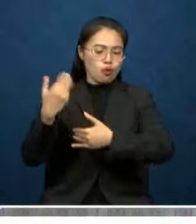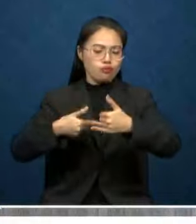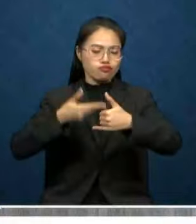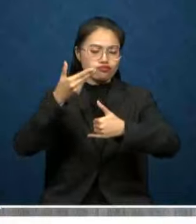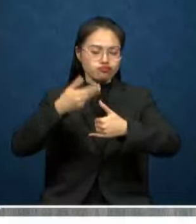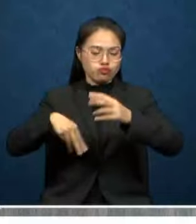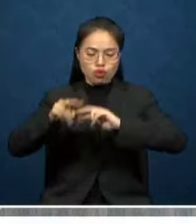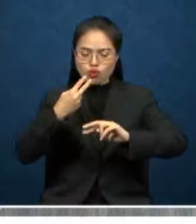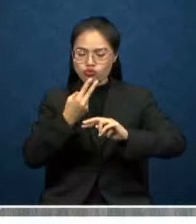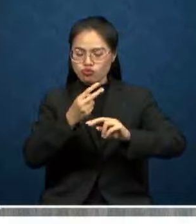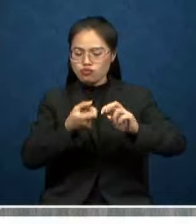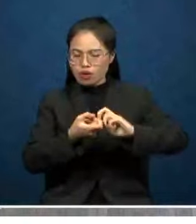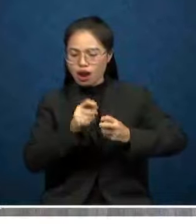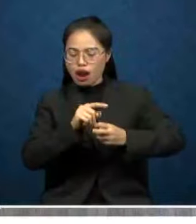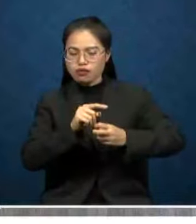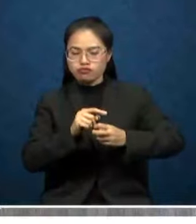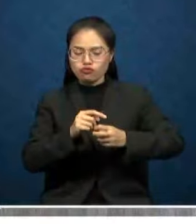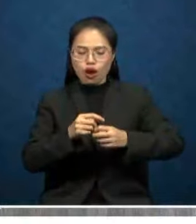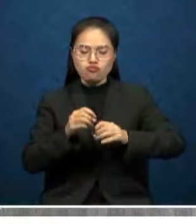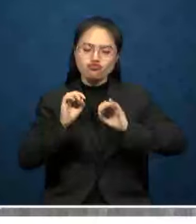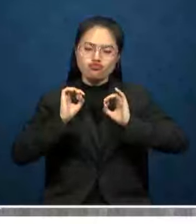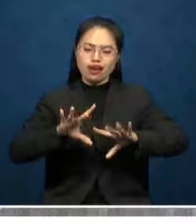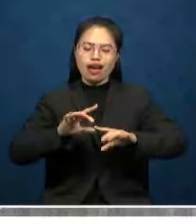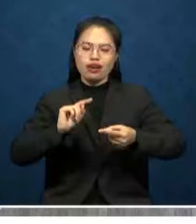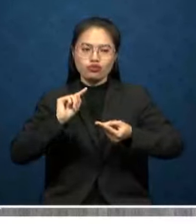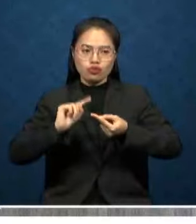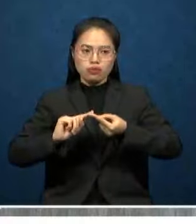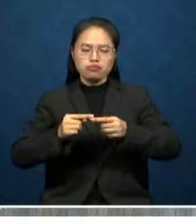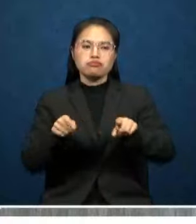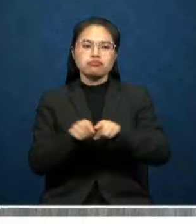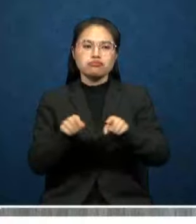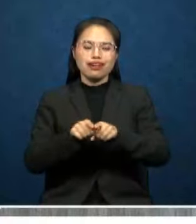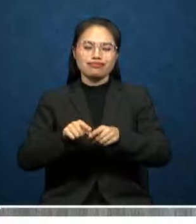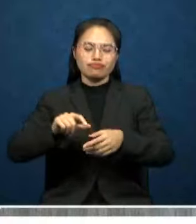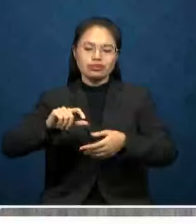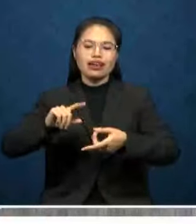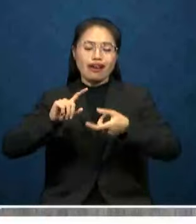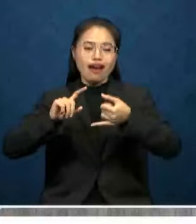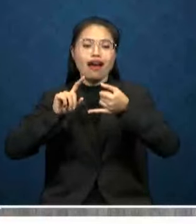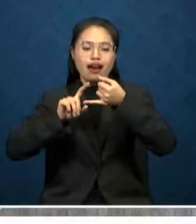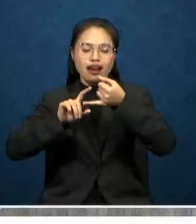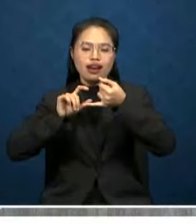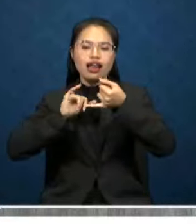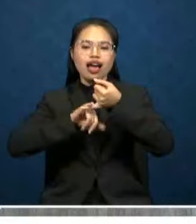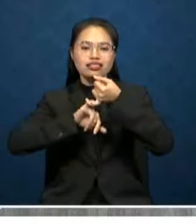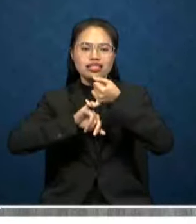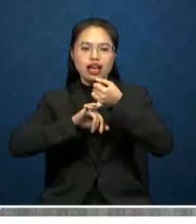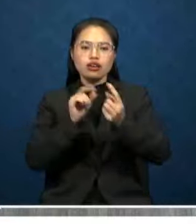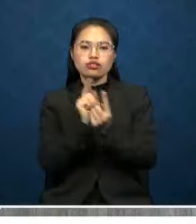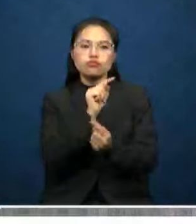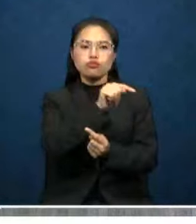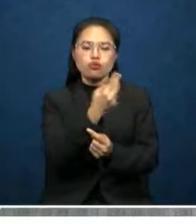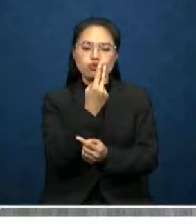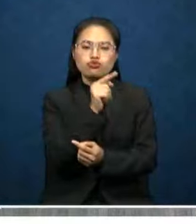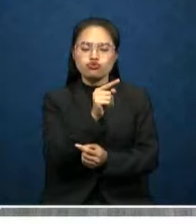การก่ออาชญากรรมทางรุนแรงที่รัสเซียที่เพิ่งเกิดขึ้นเมื่อ 2วันเเป็นตัวอย่างที่ดีที่ขาดการ